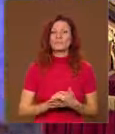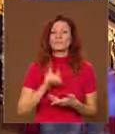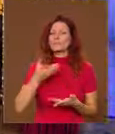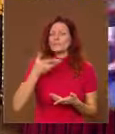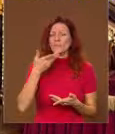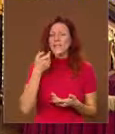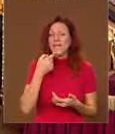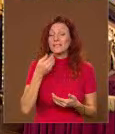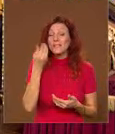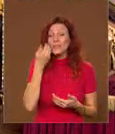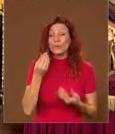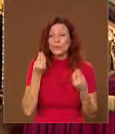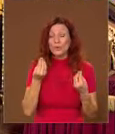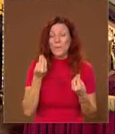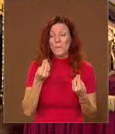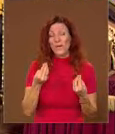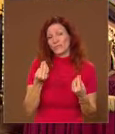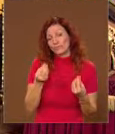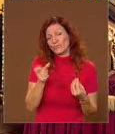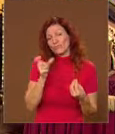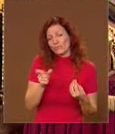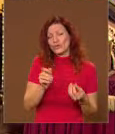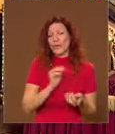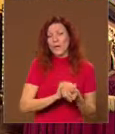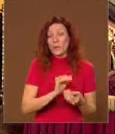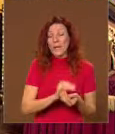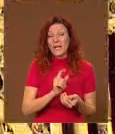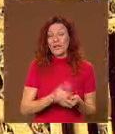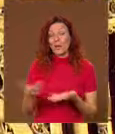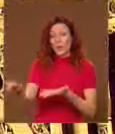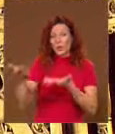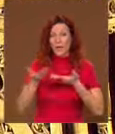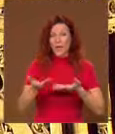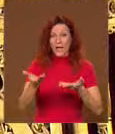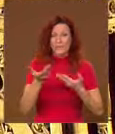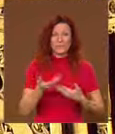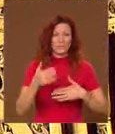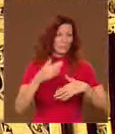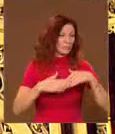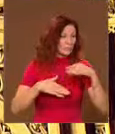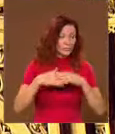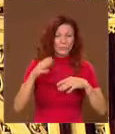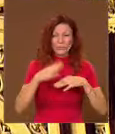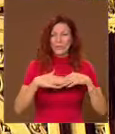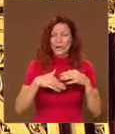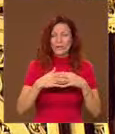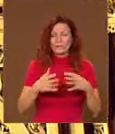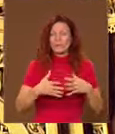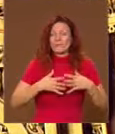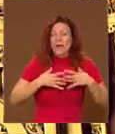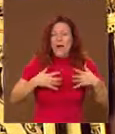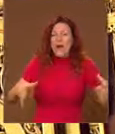Притчата за добрия човек, стопанин, който подготвил голяма, велика вечеря.